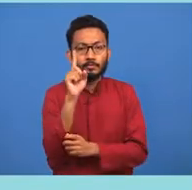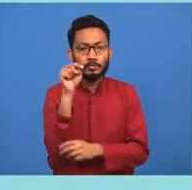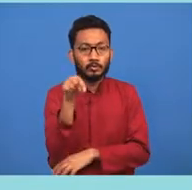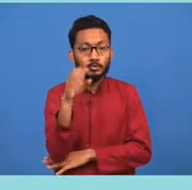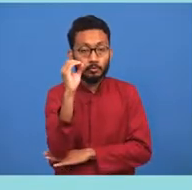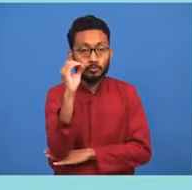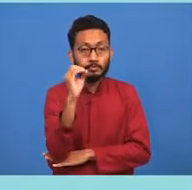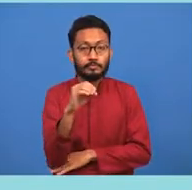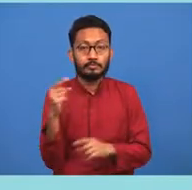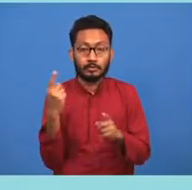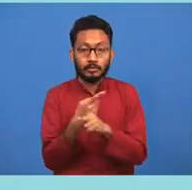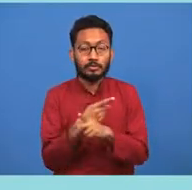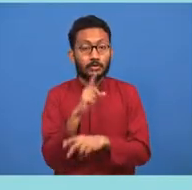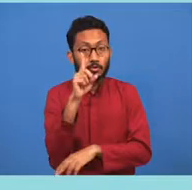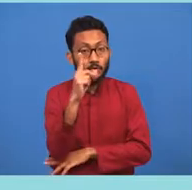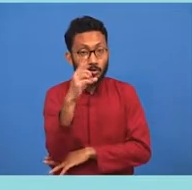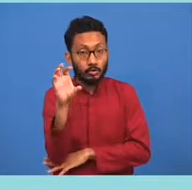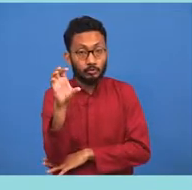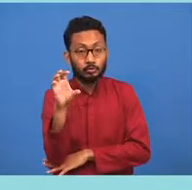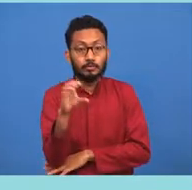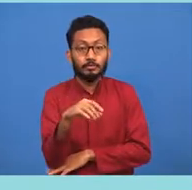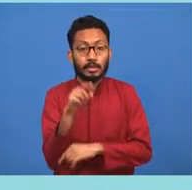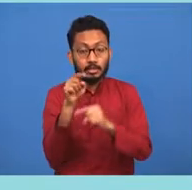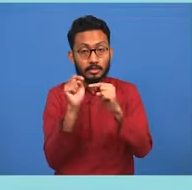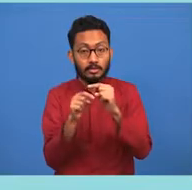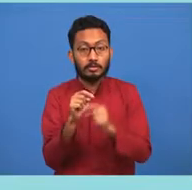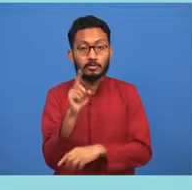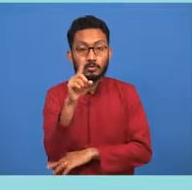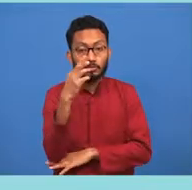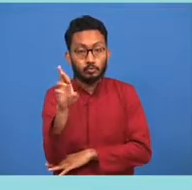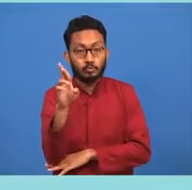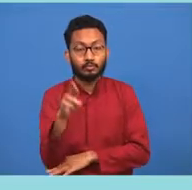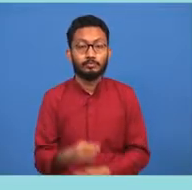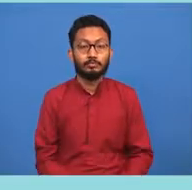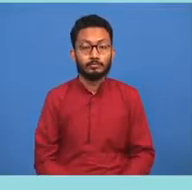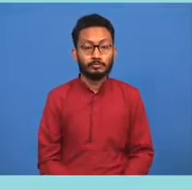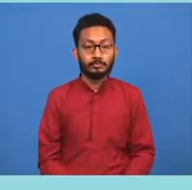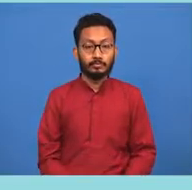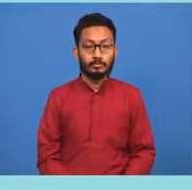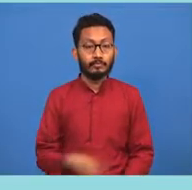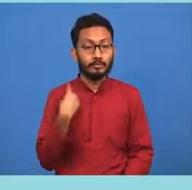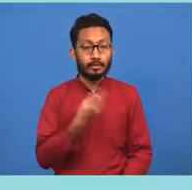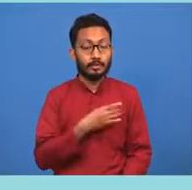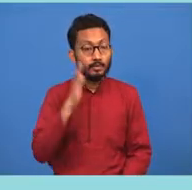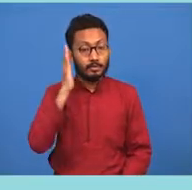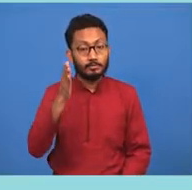1.0 darab 100 bahagi 1000, iaitu kita akan